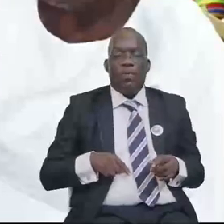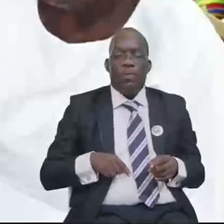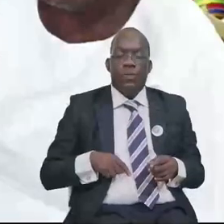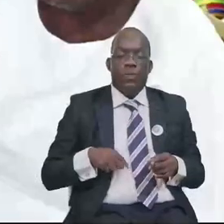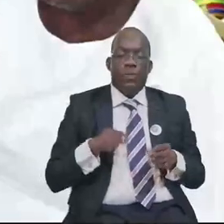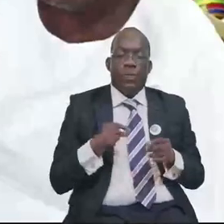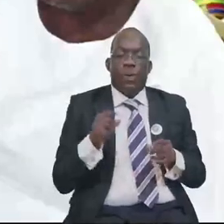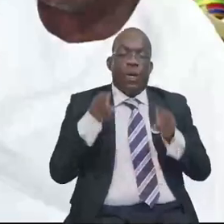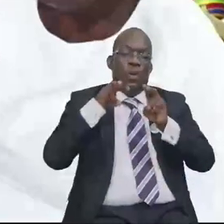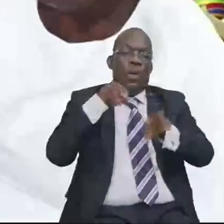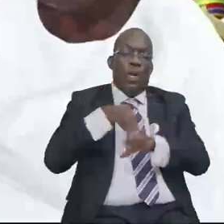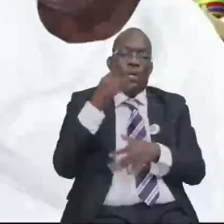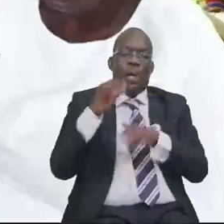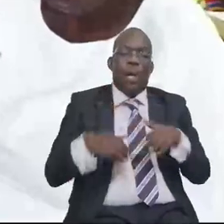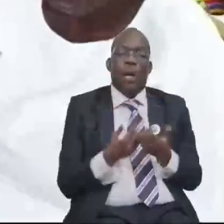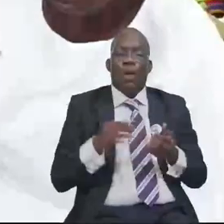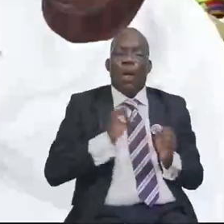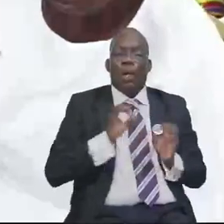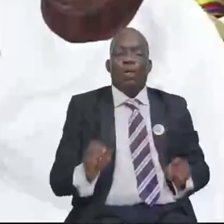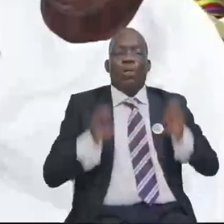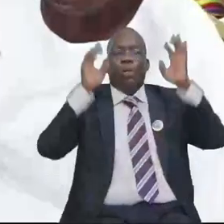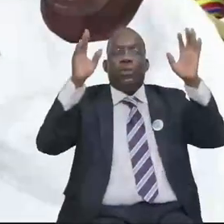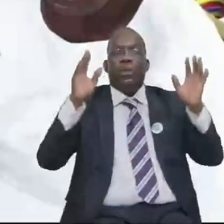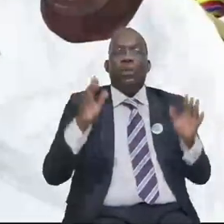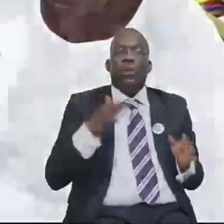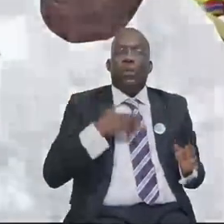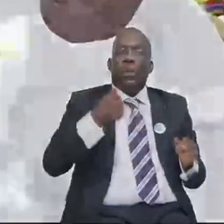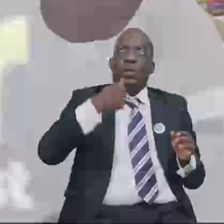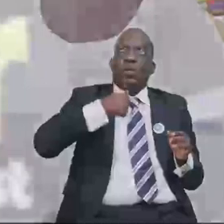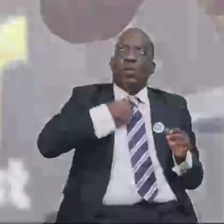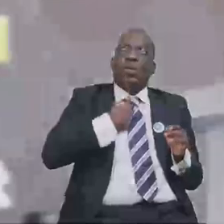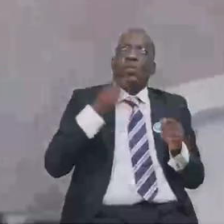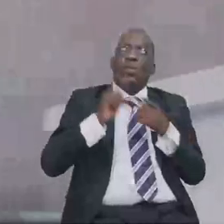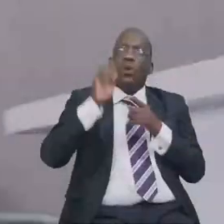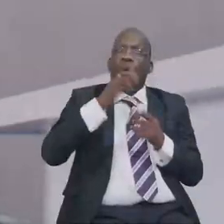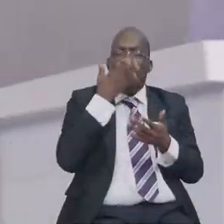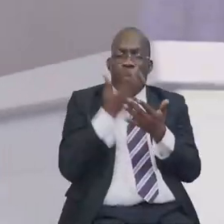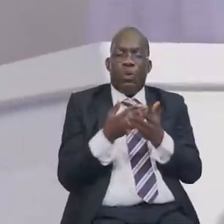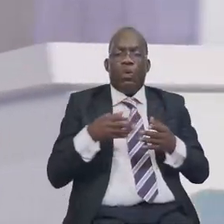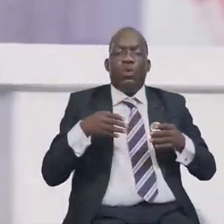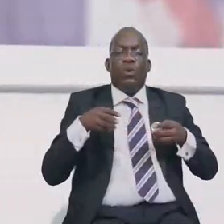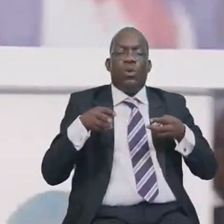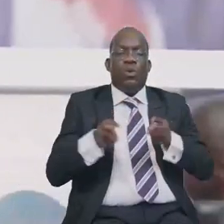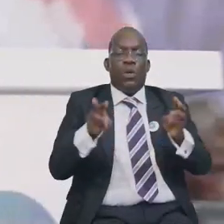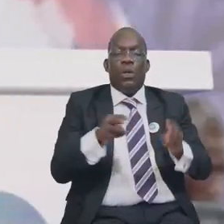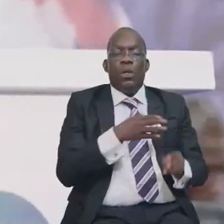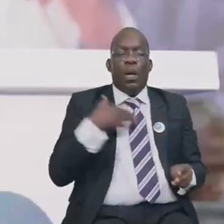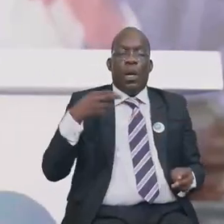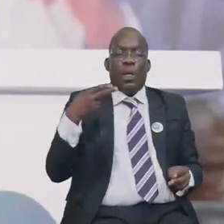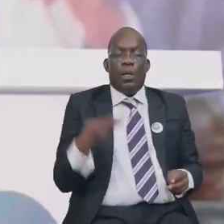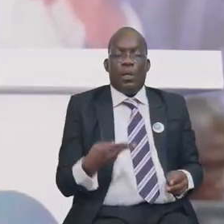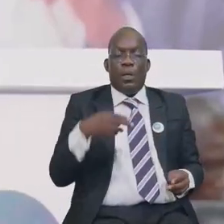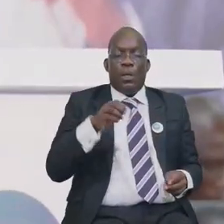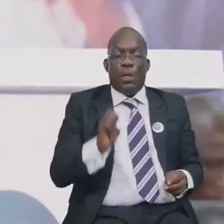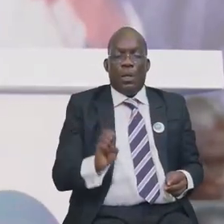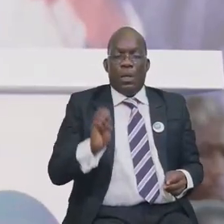regarde comment je me suis soumis à ta voix. Ézéchias répandit